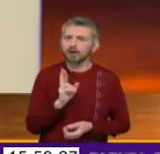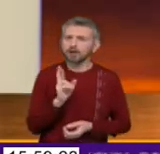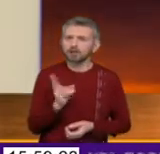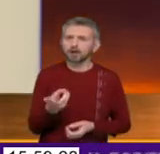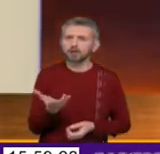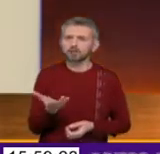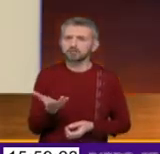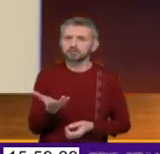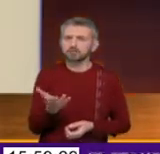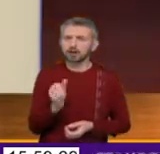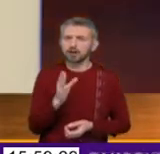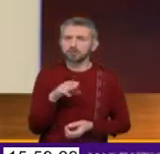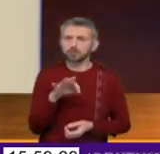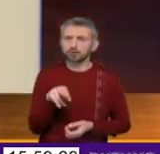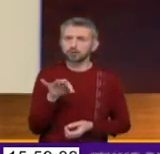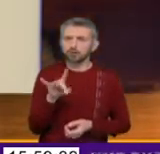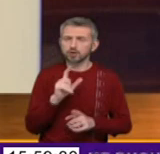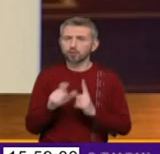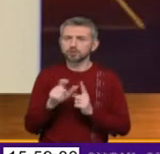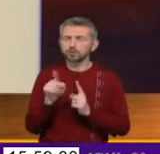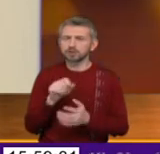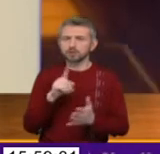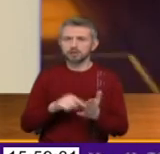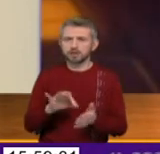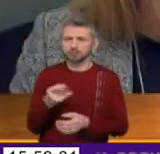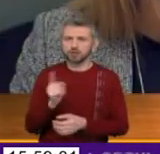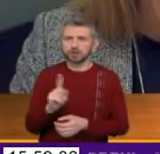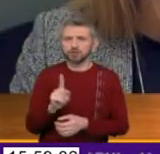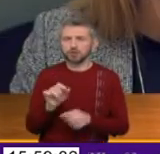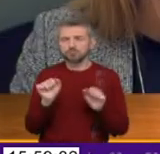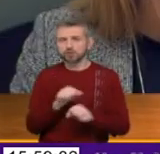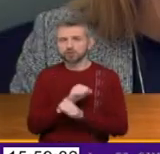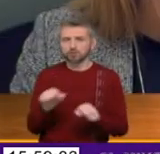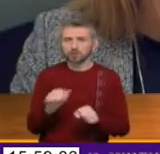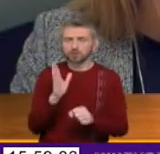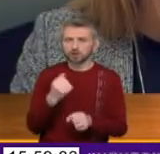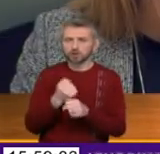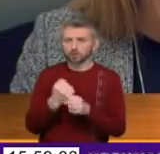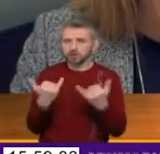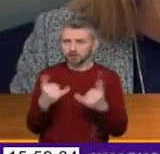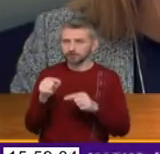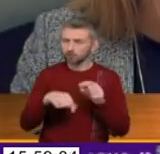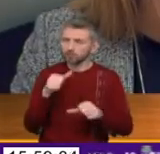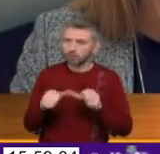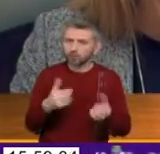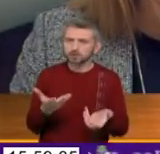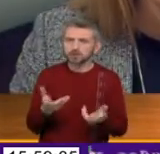чином «Автодор» коментує це питання з приводу того, чи можна буде це зробити зараз вже в цьому